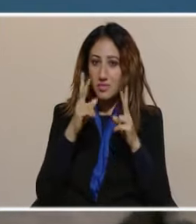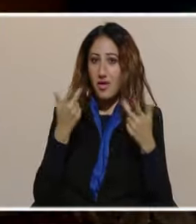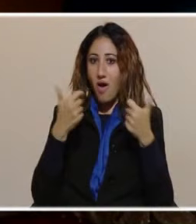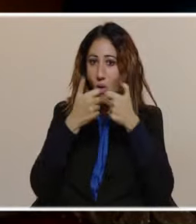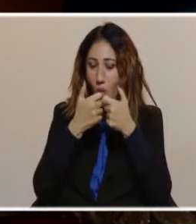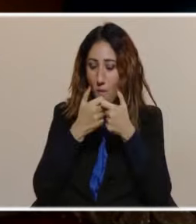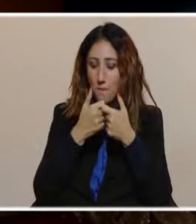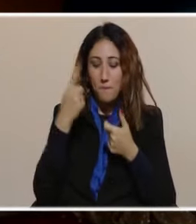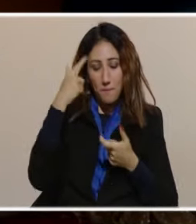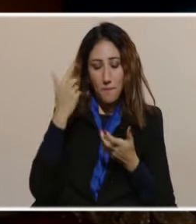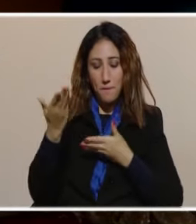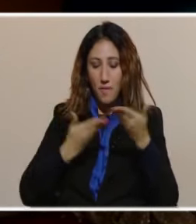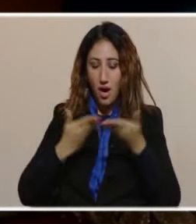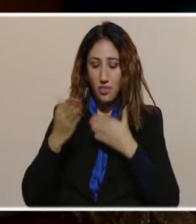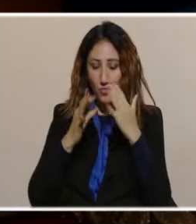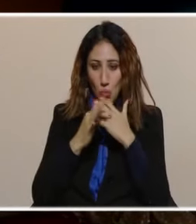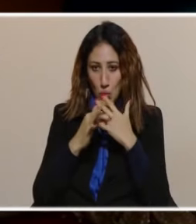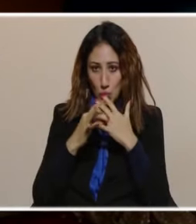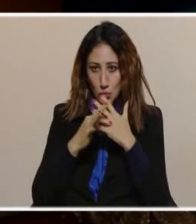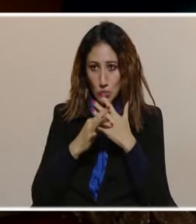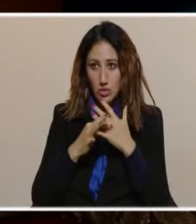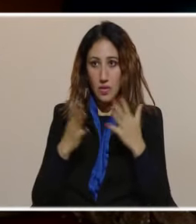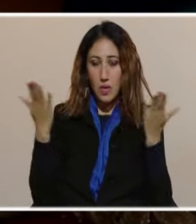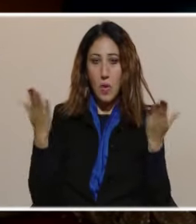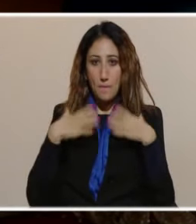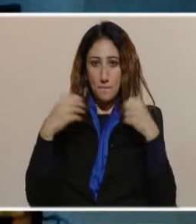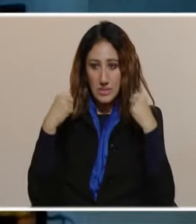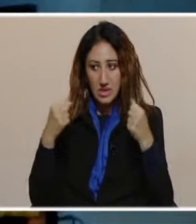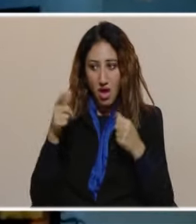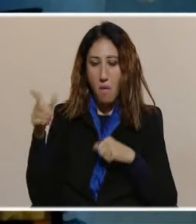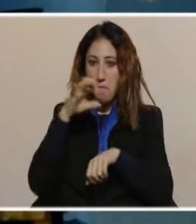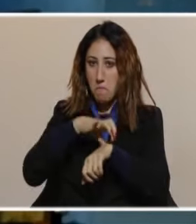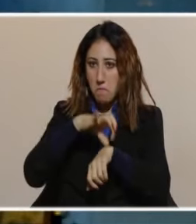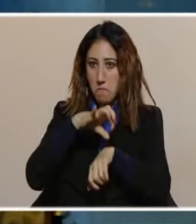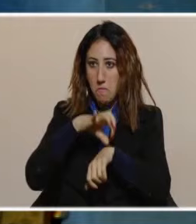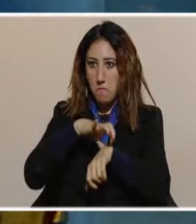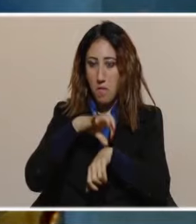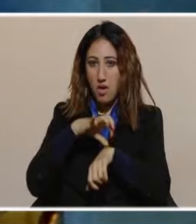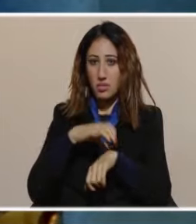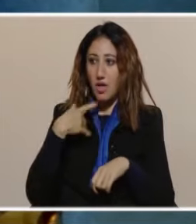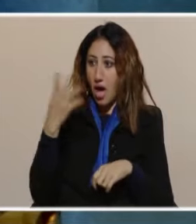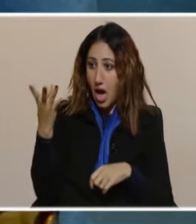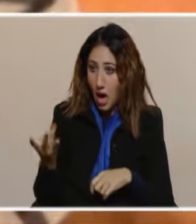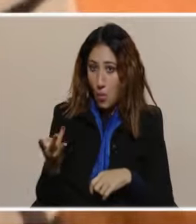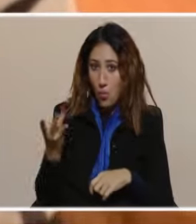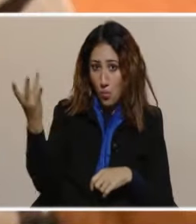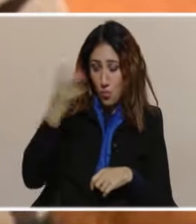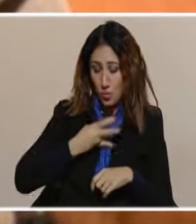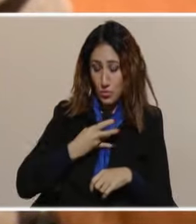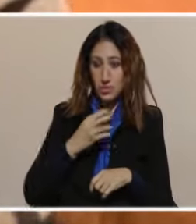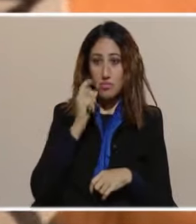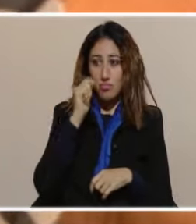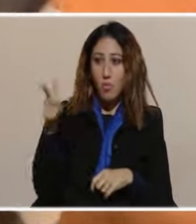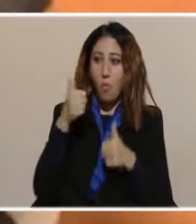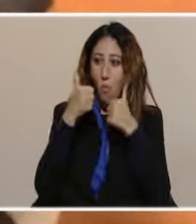حياته. عرفت بزوجي، ربنا يديله الصحة ويشفيه يا رب. حسسني أنا إنسانة تانية خالص، غير الست